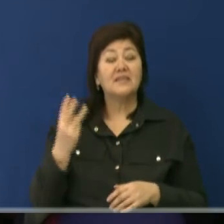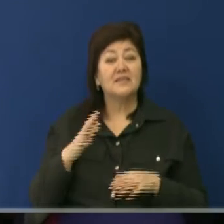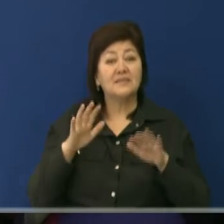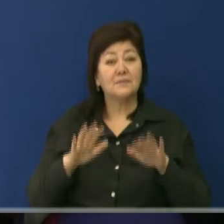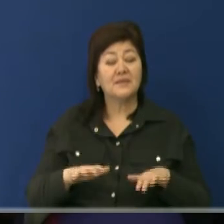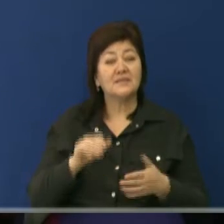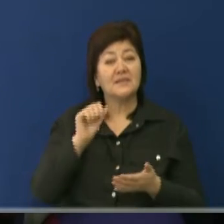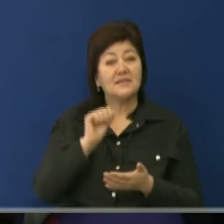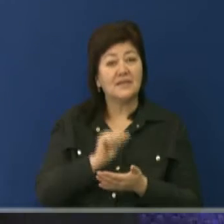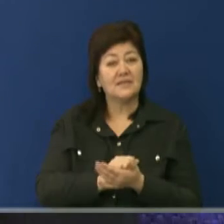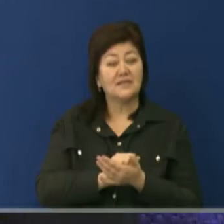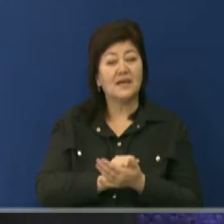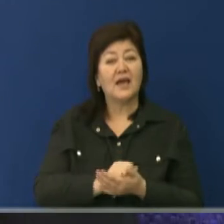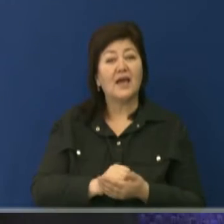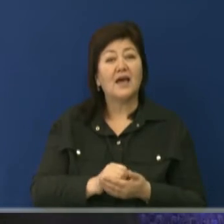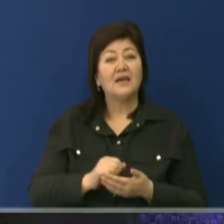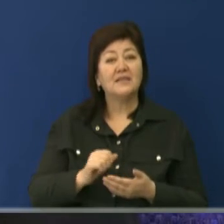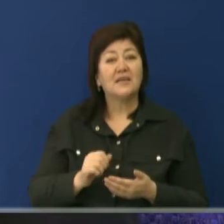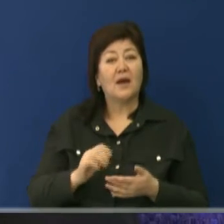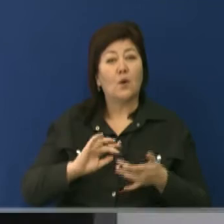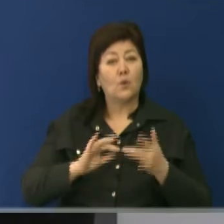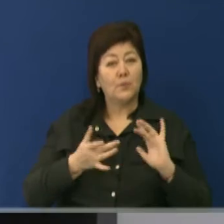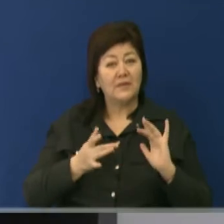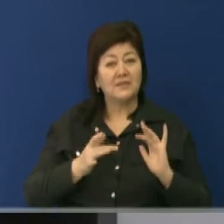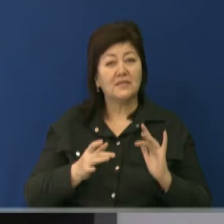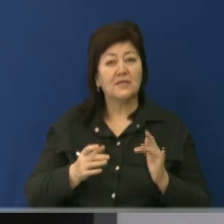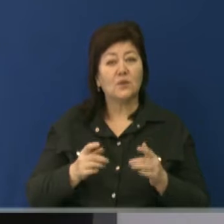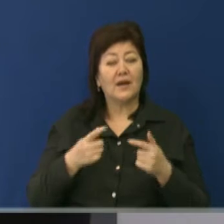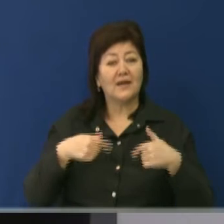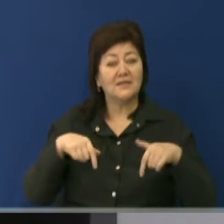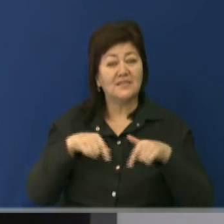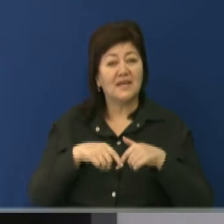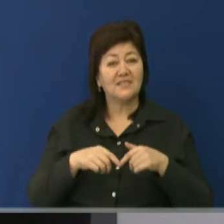қаржыландыруды кештерде онлайн ұйымдастыратын жоба жеңіп алды.